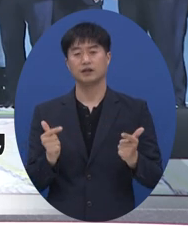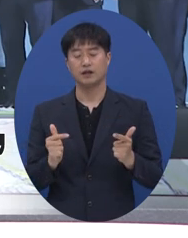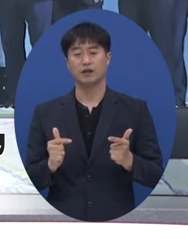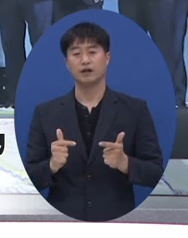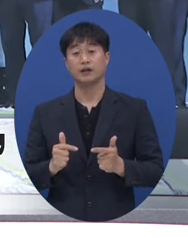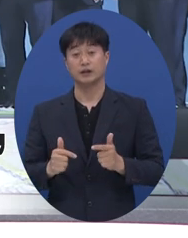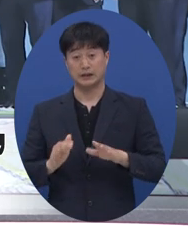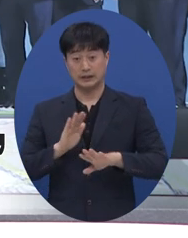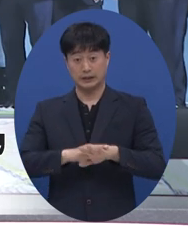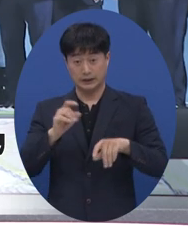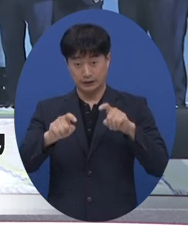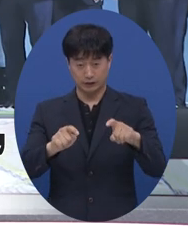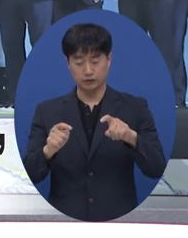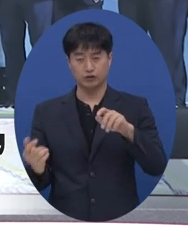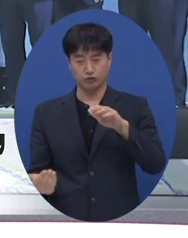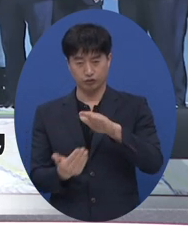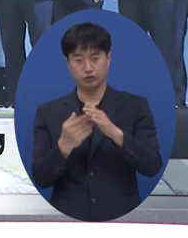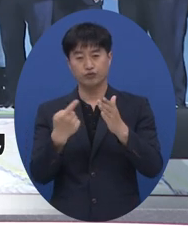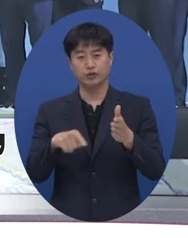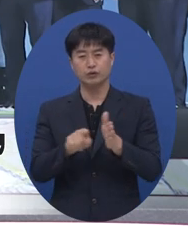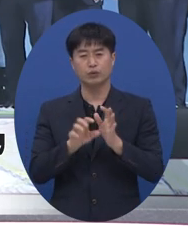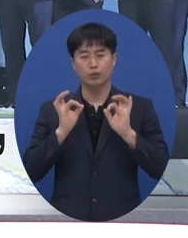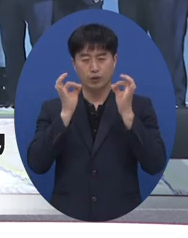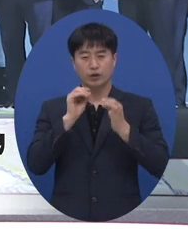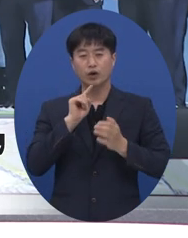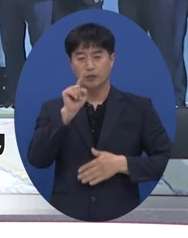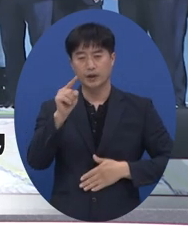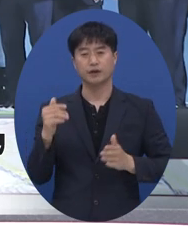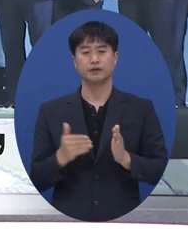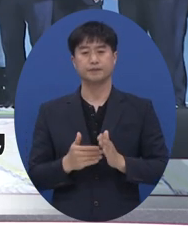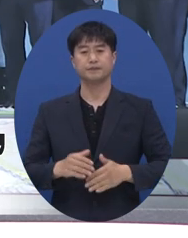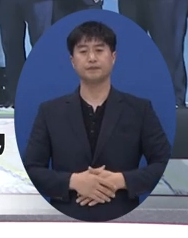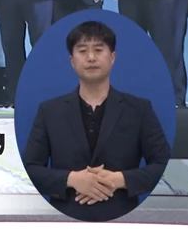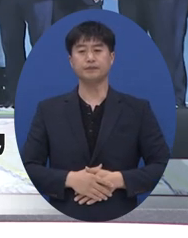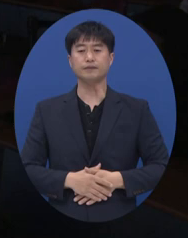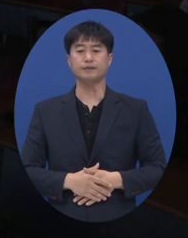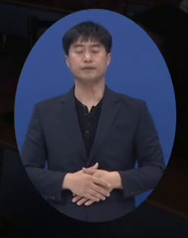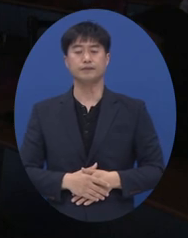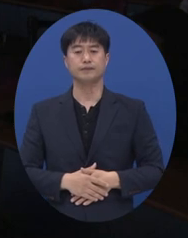있게 노력하겠다는 방침입니다. 보도에 한선지 기자입니다.